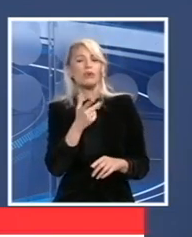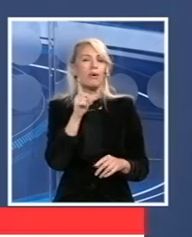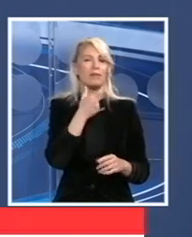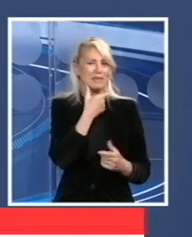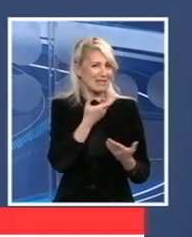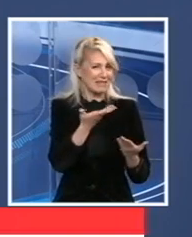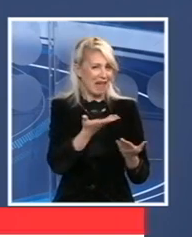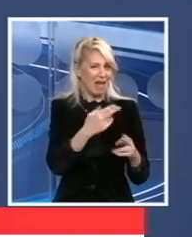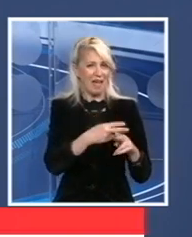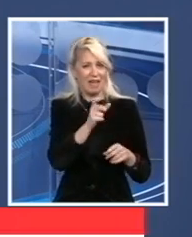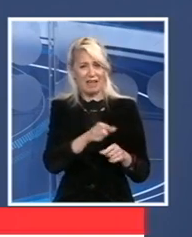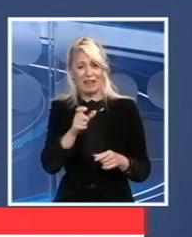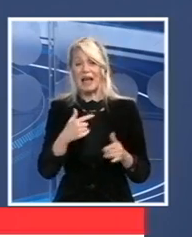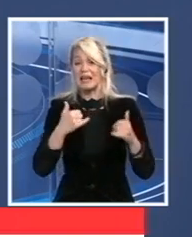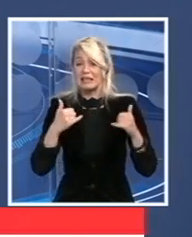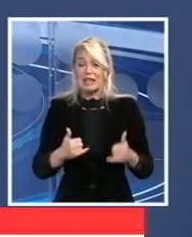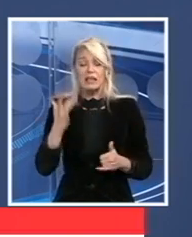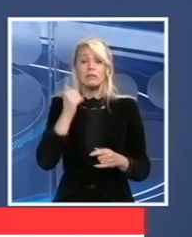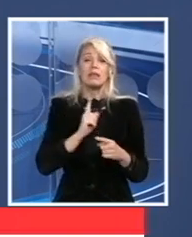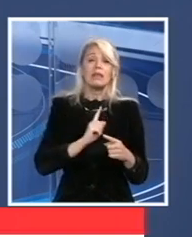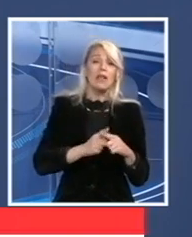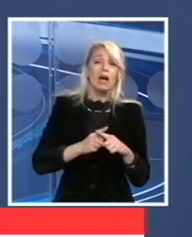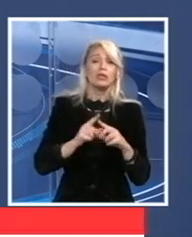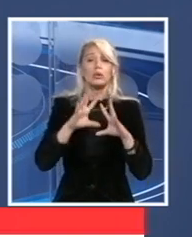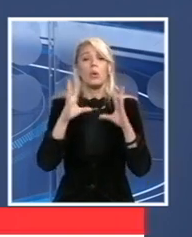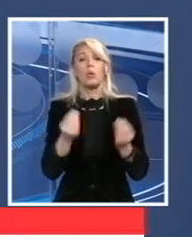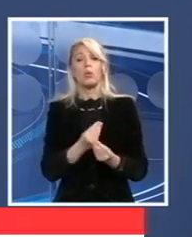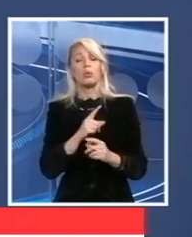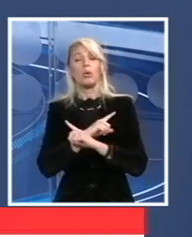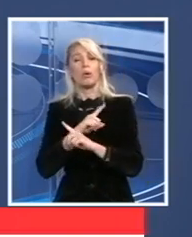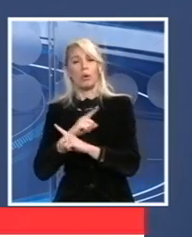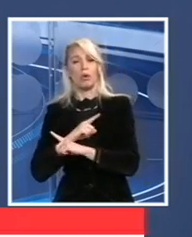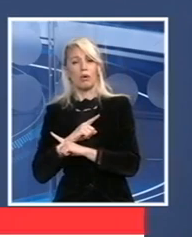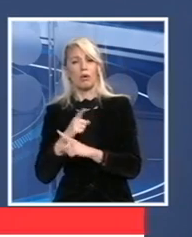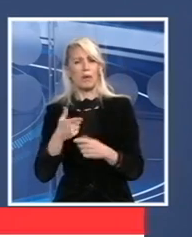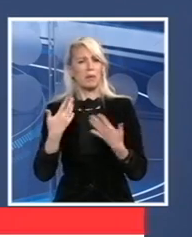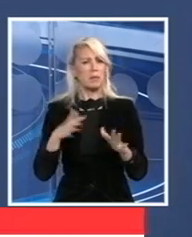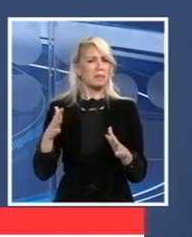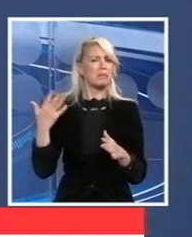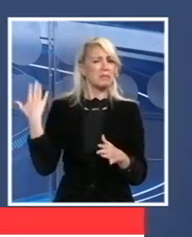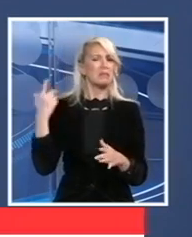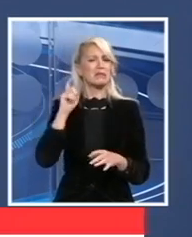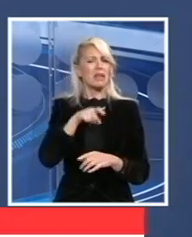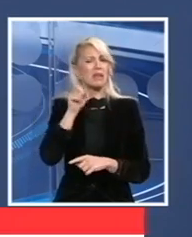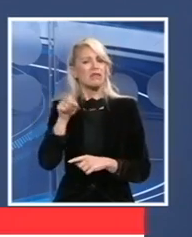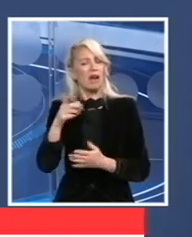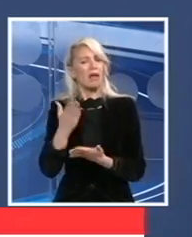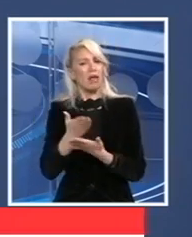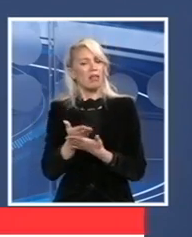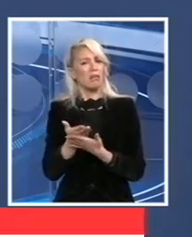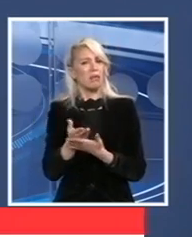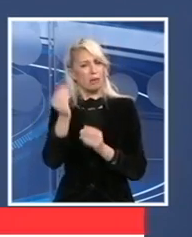u ovom momentu vam tačno ne mogu da kažem ukupan broj smrtnih ishoda. O tome smo obaveštavali iz dana u dan,